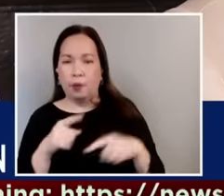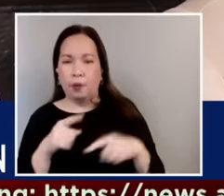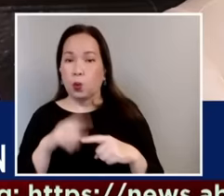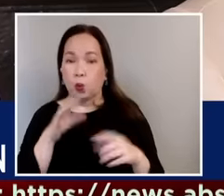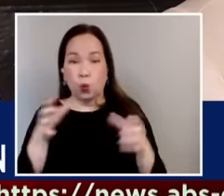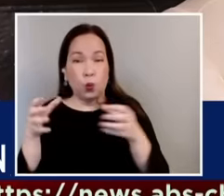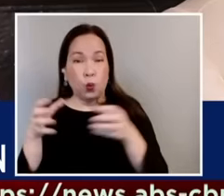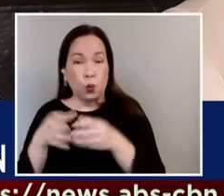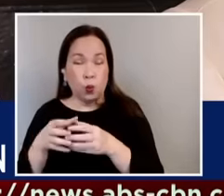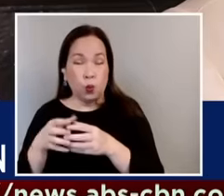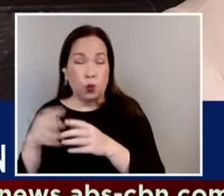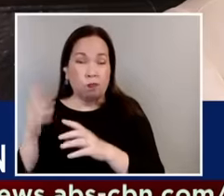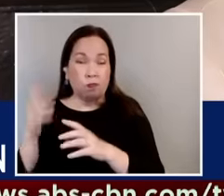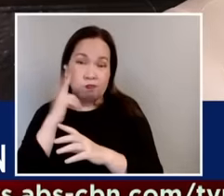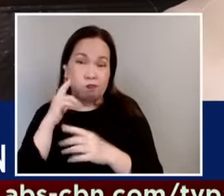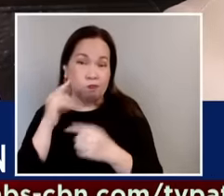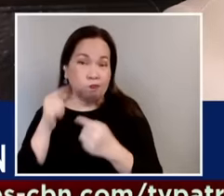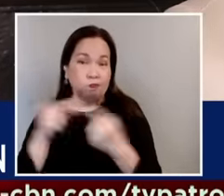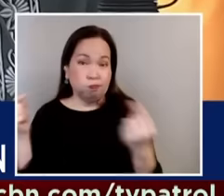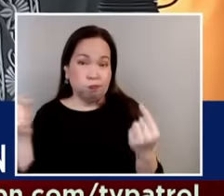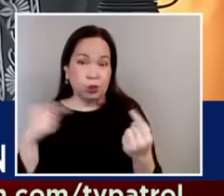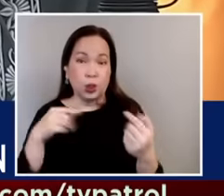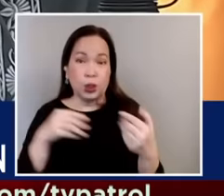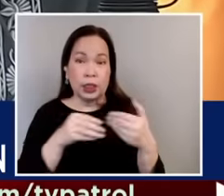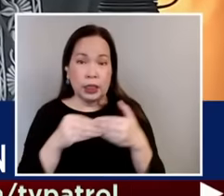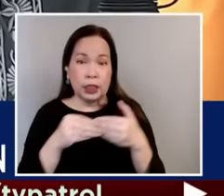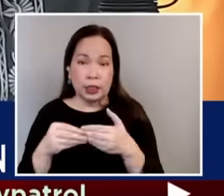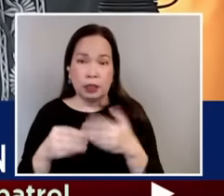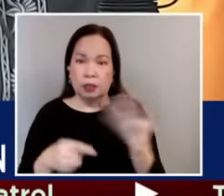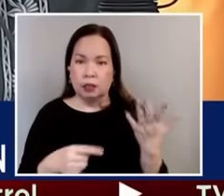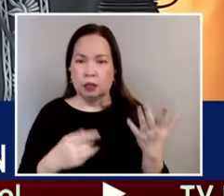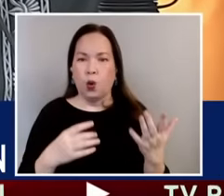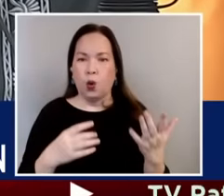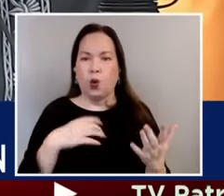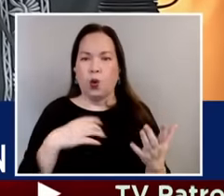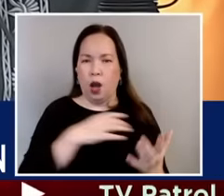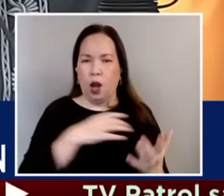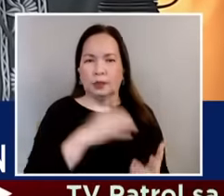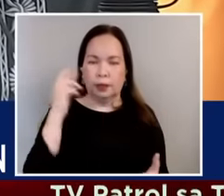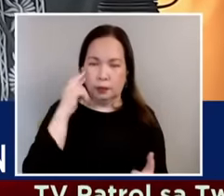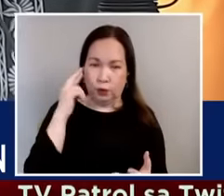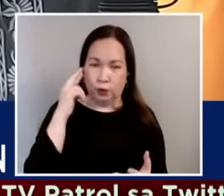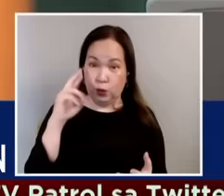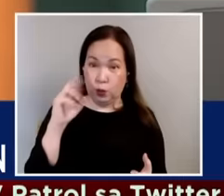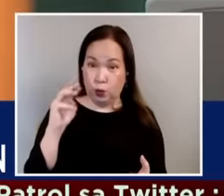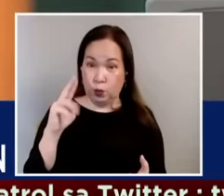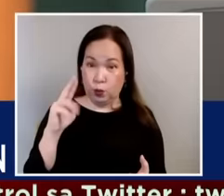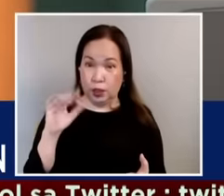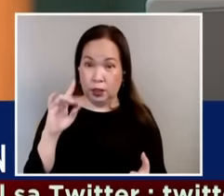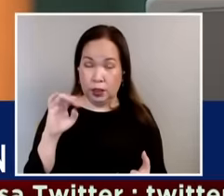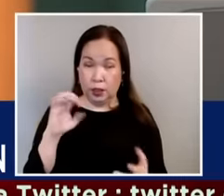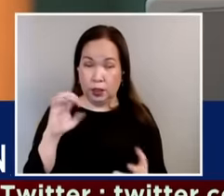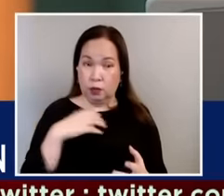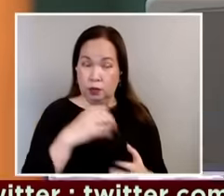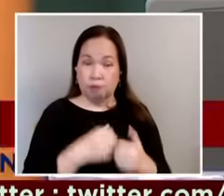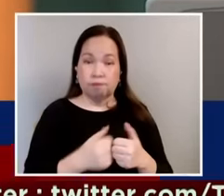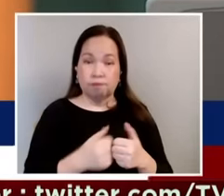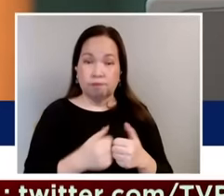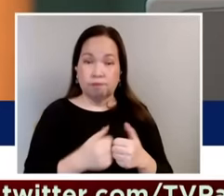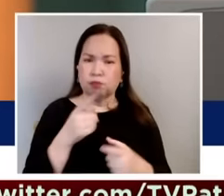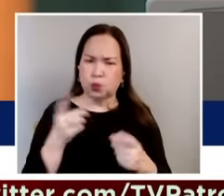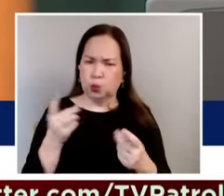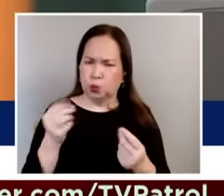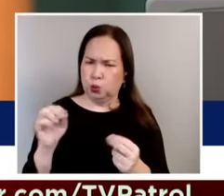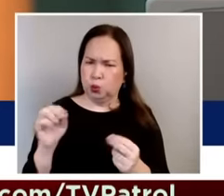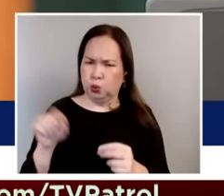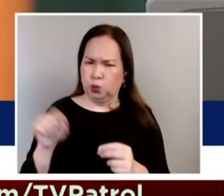campaign must be spearheaded by the Speaker. Nilinaw ni Abante na walang tinatarget ang kanyang resolusyon. Hindi po tayo dito para